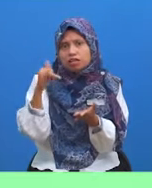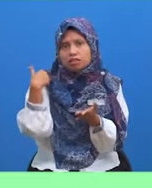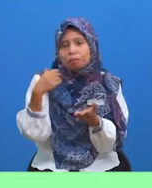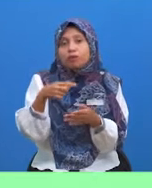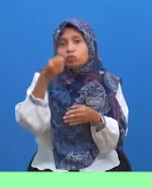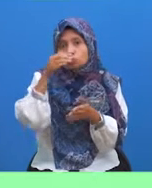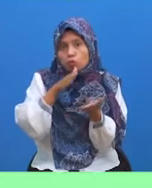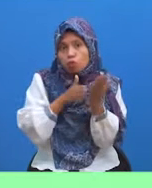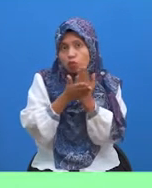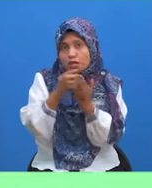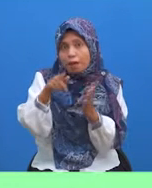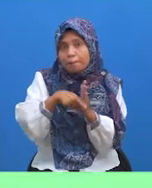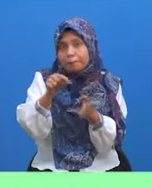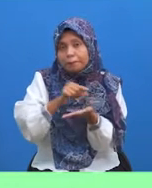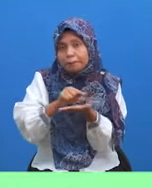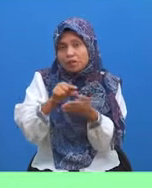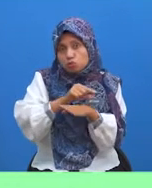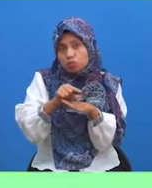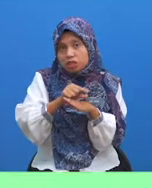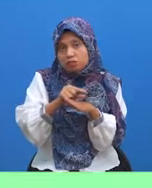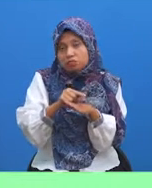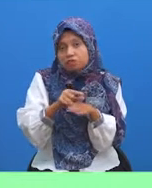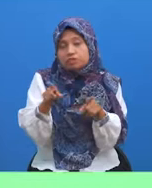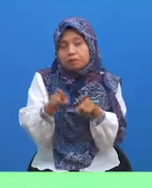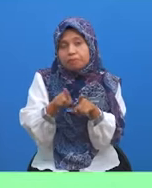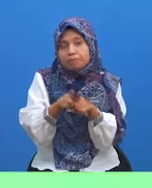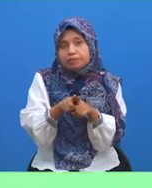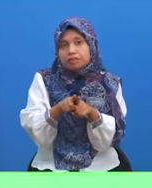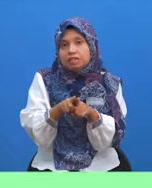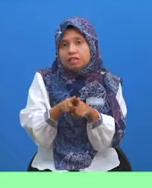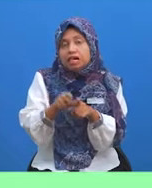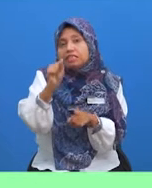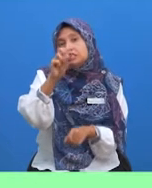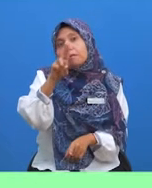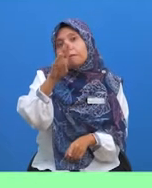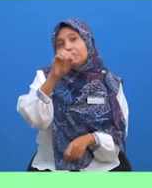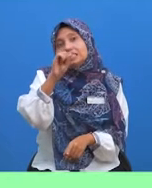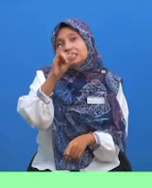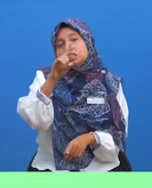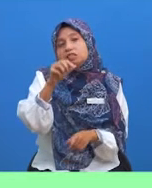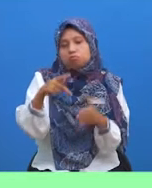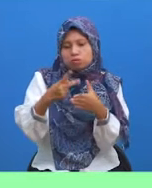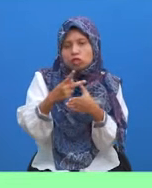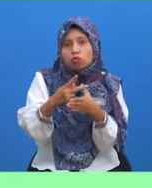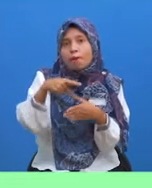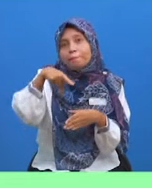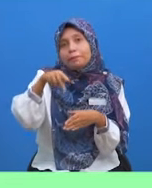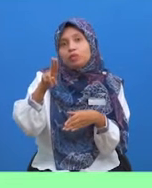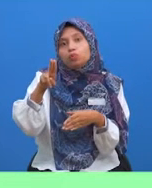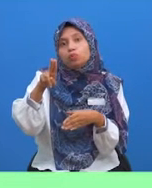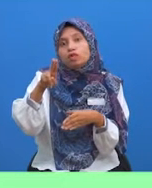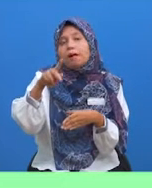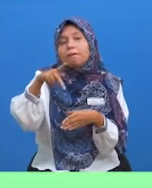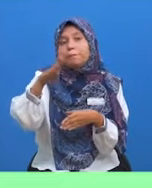di 1x manakala subsidi yang dinikmati oleh pengeluar p2bet